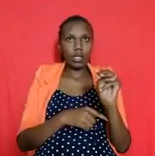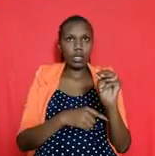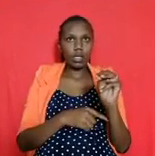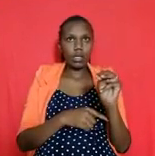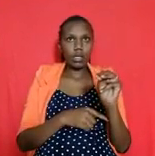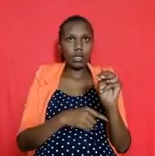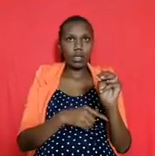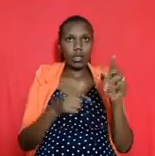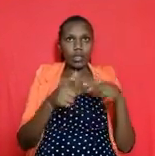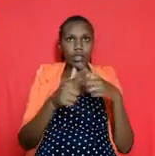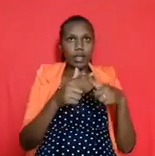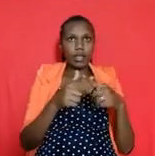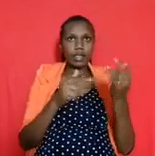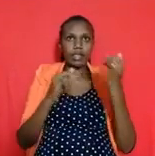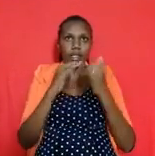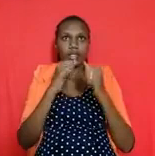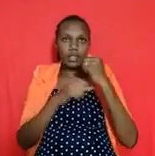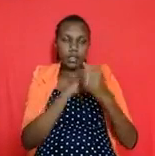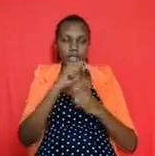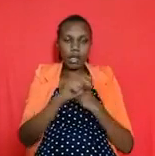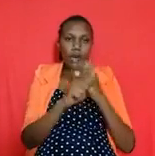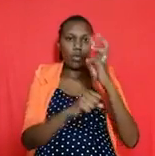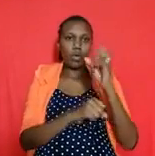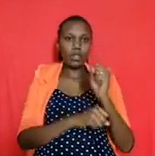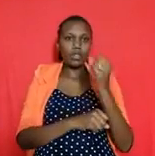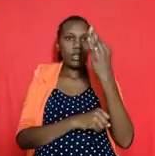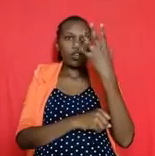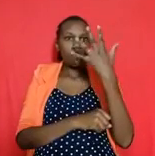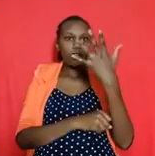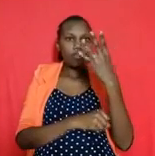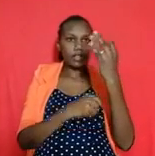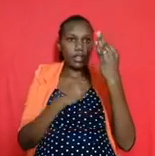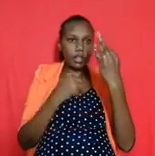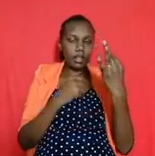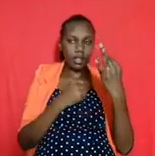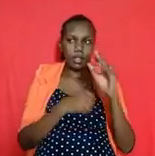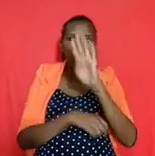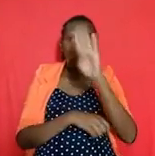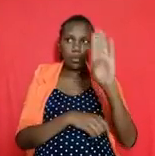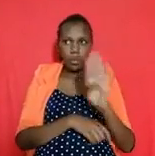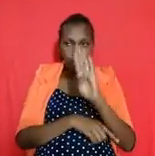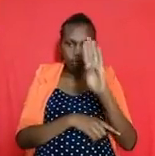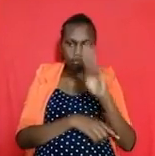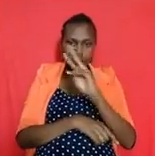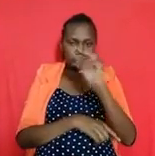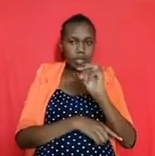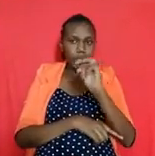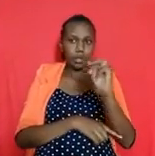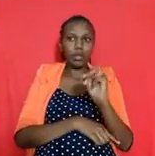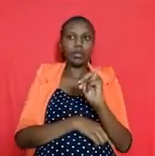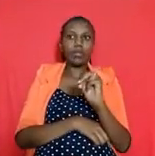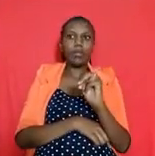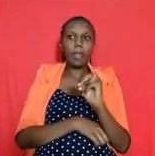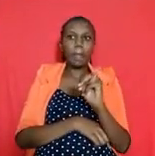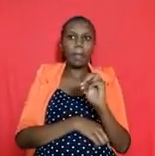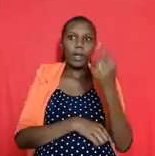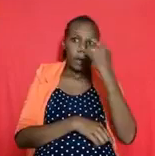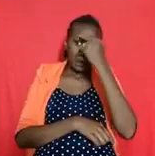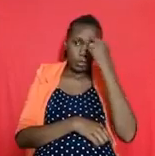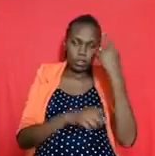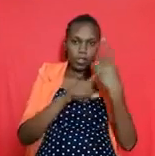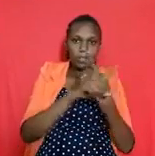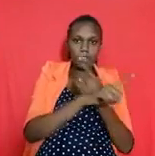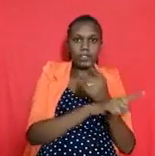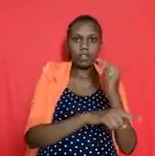no cio ngiware 53 koguo no turahuthirire mbeca nyingi no utari uria kuratarie ni undu wa maundu